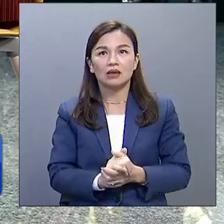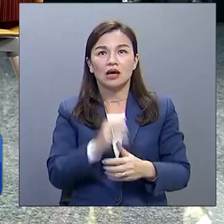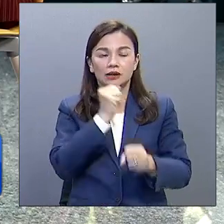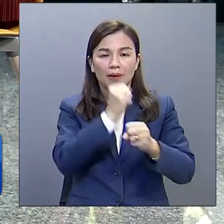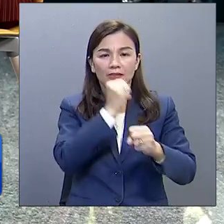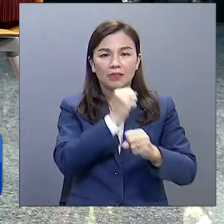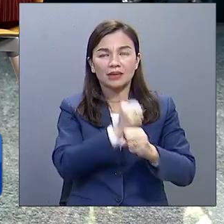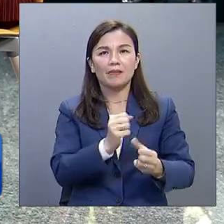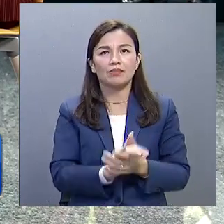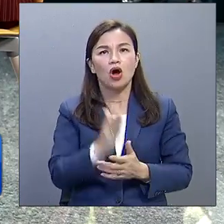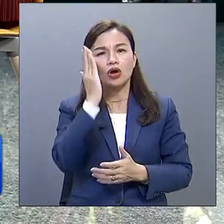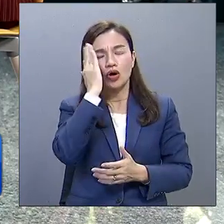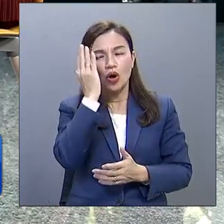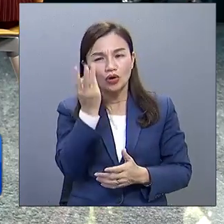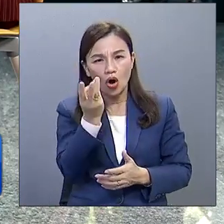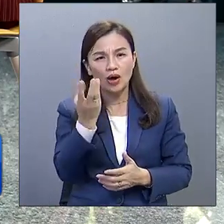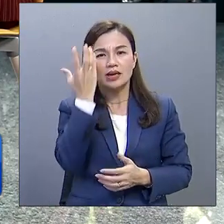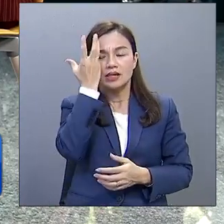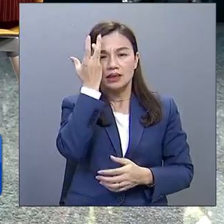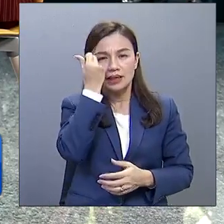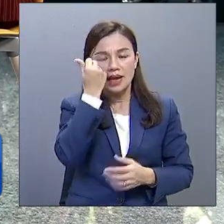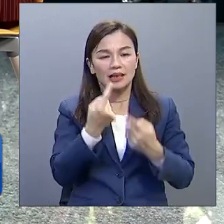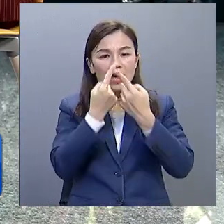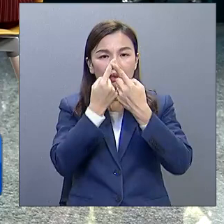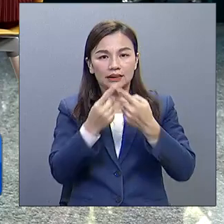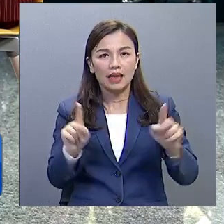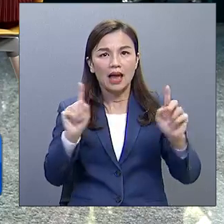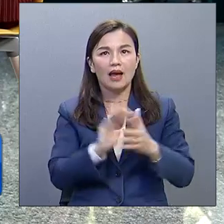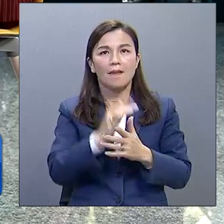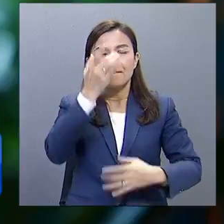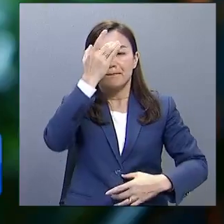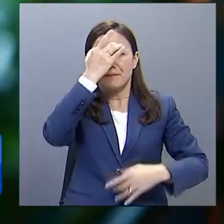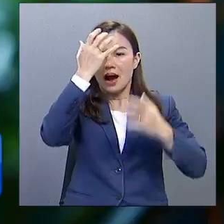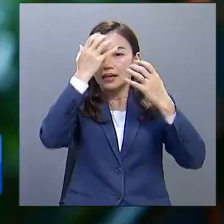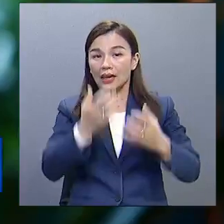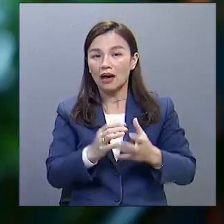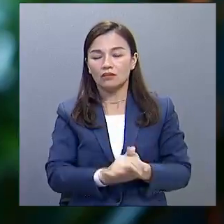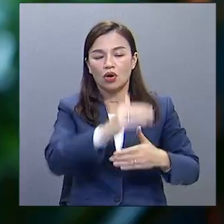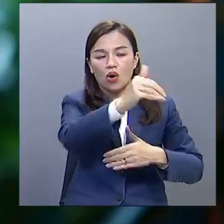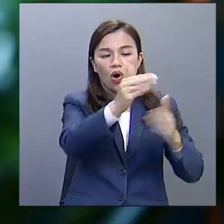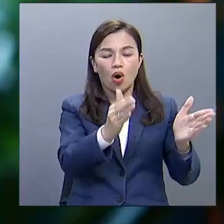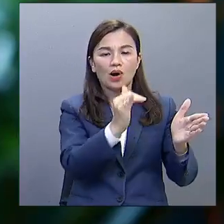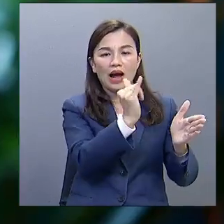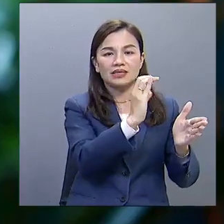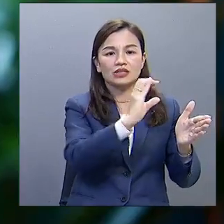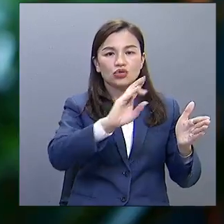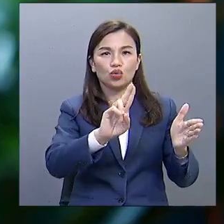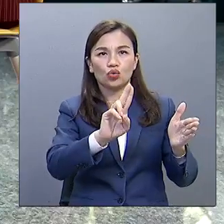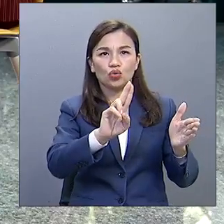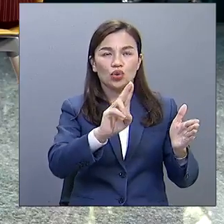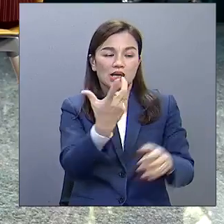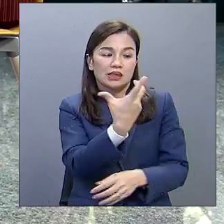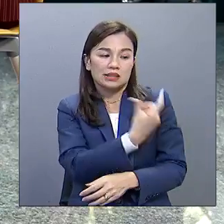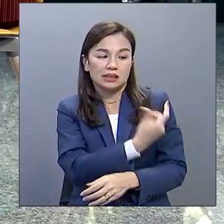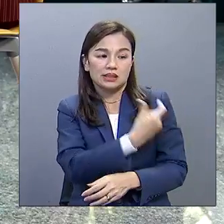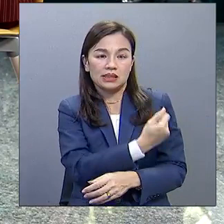เยอะนอนน้อยเครียดแต่มีจุดหนึ่งที่หมอป่วยหนักจนเข้า ICU ตอนนั้นเนี่ยเป็นโควิดฉีดวัคซีน4เข็มแล้วนะ